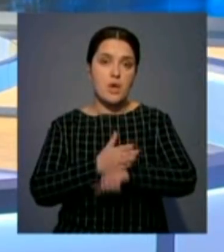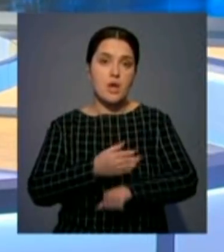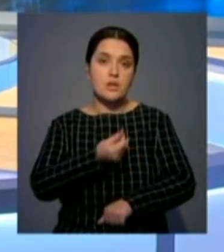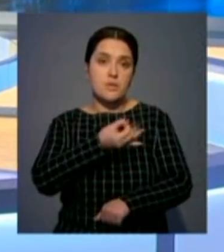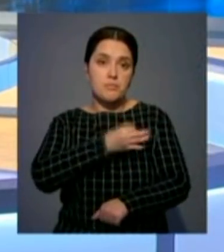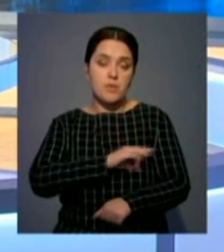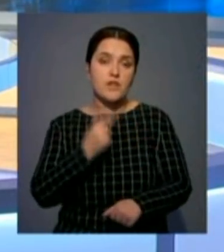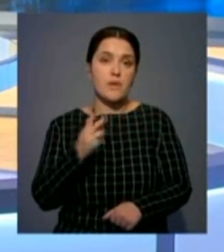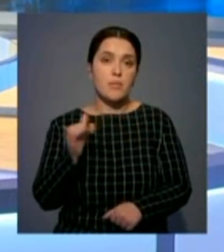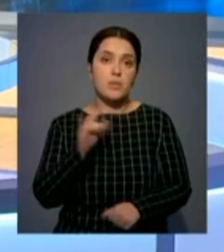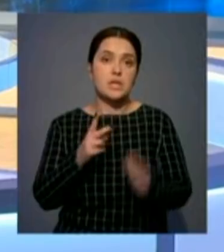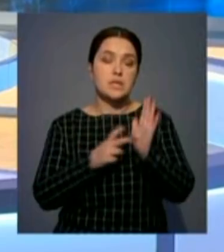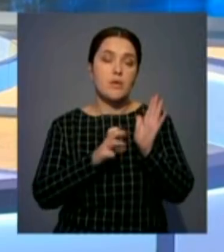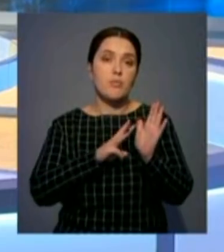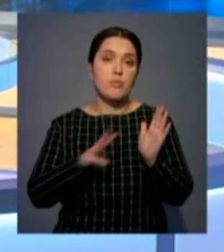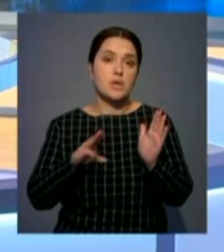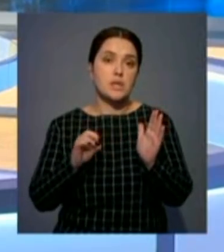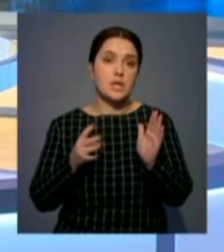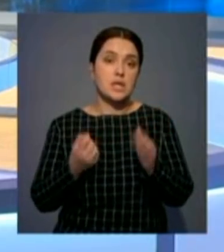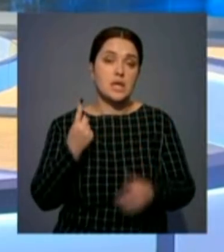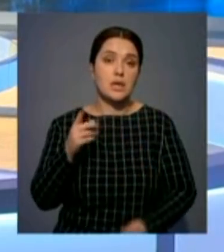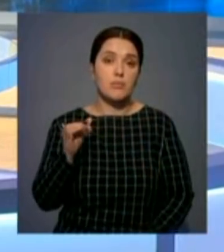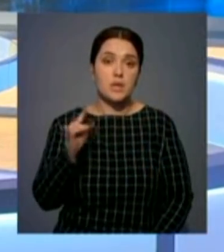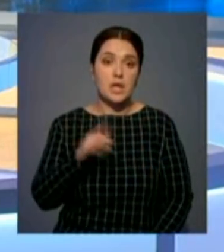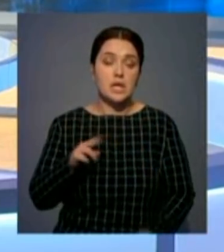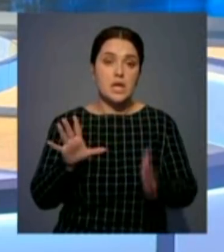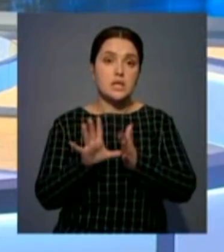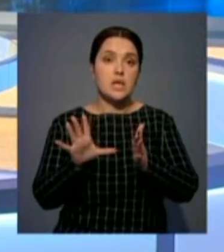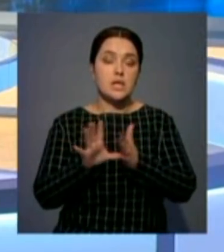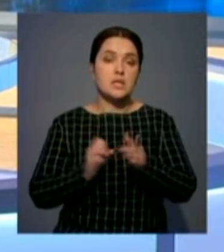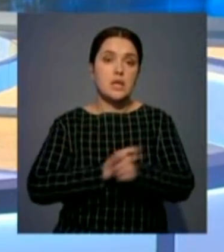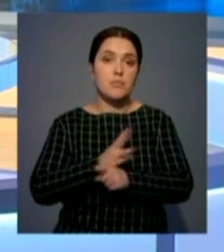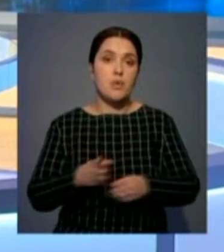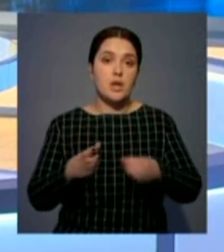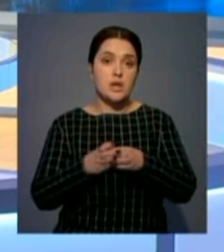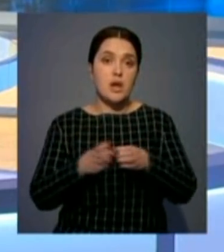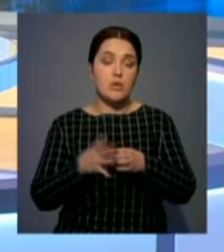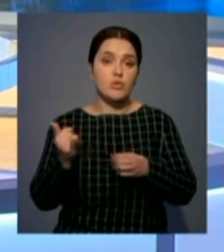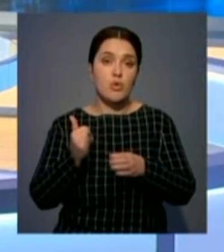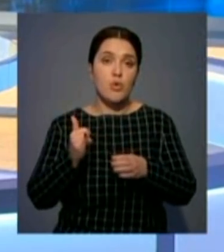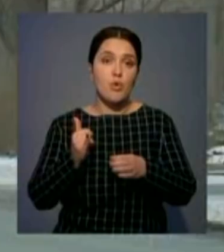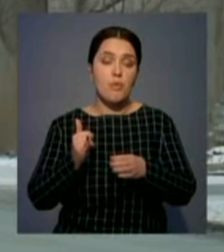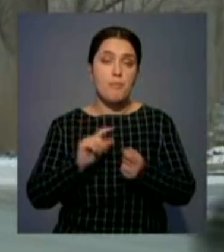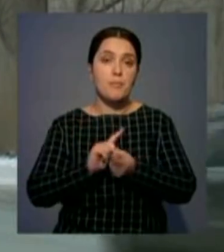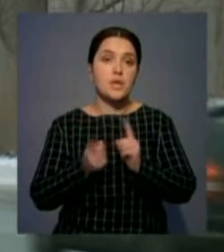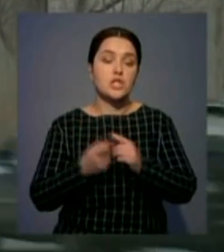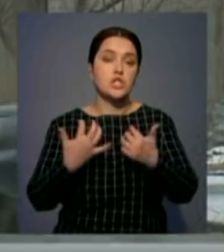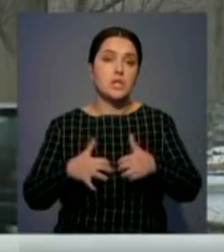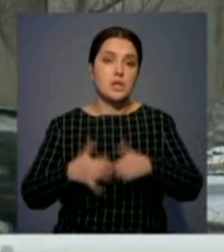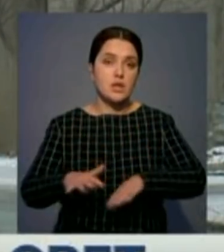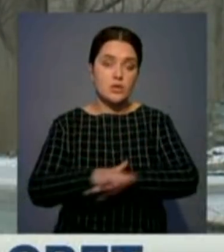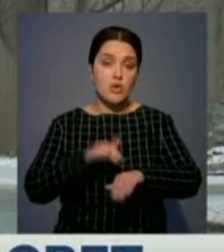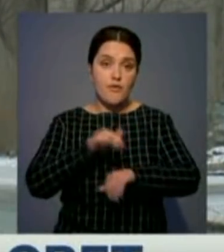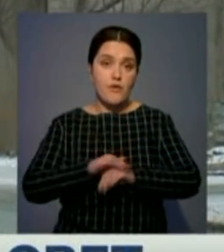миллиардов 700 миллионов тенге. Около 1 миллиарда энергоснабжающая организация теперь должна пересчитать населению. Как выяснили